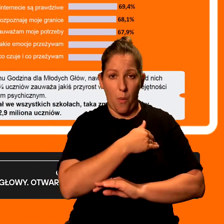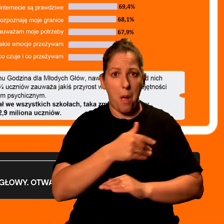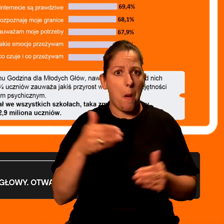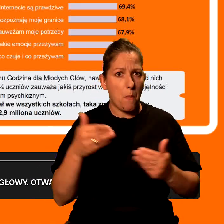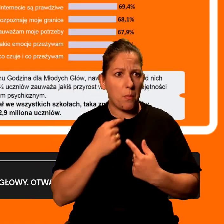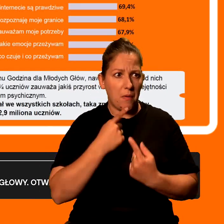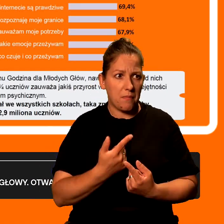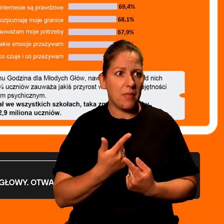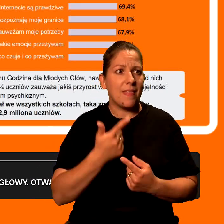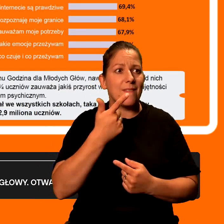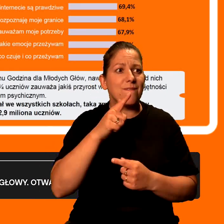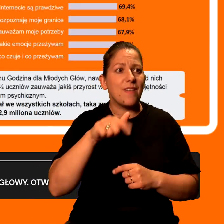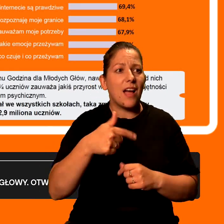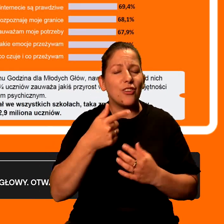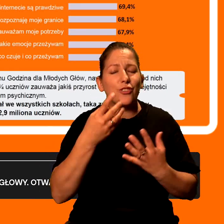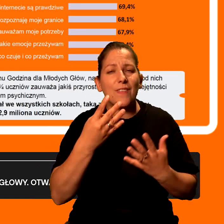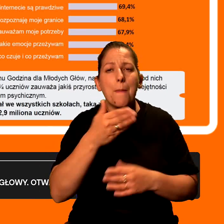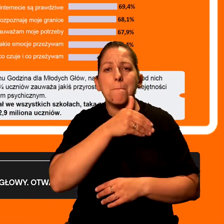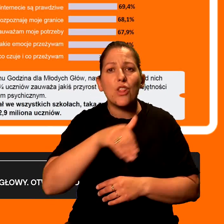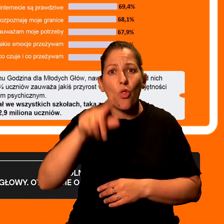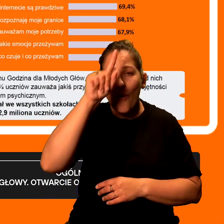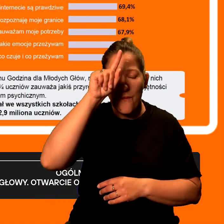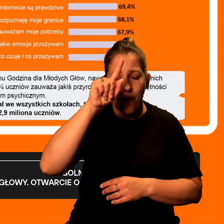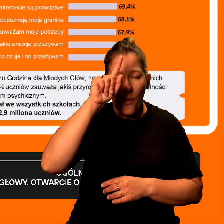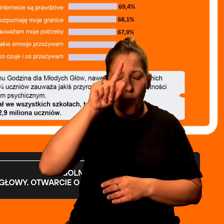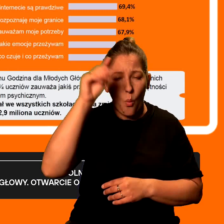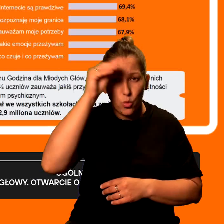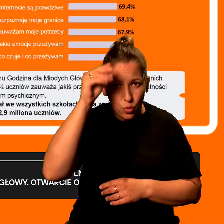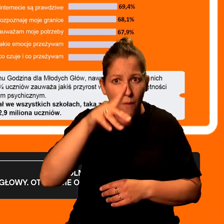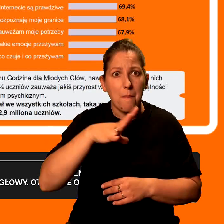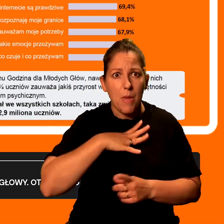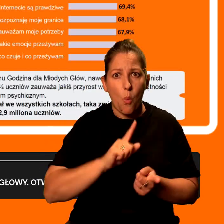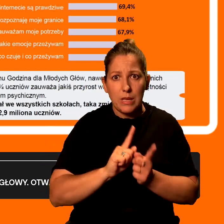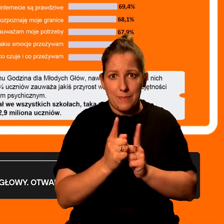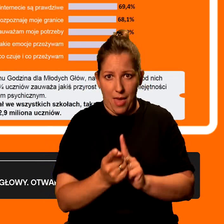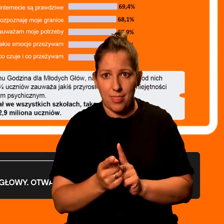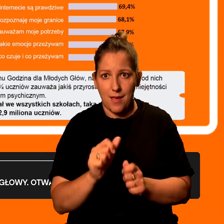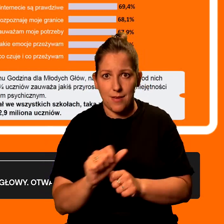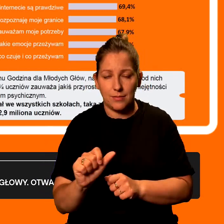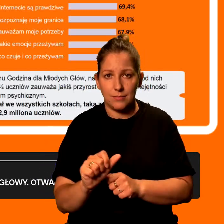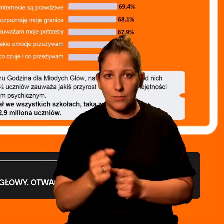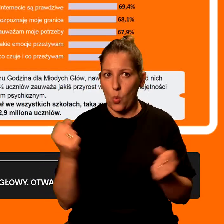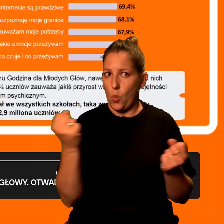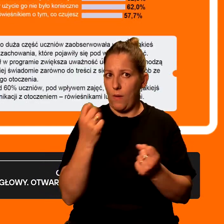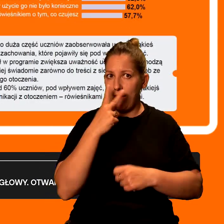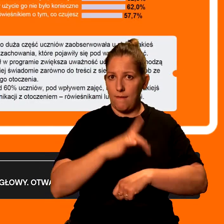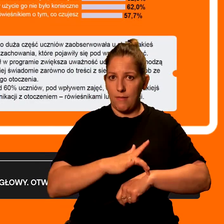moglibyśmy mówić o 2,7–2,9 miliona uczniów, u których nastąpiły takie zmiany. To są jakieś gigantyczne